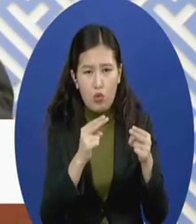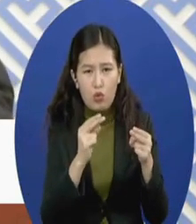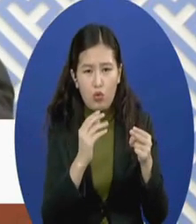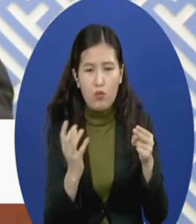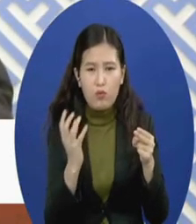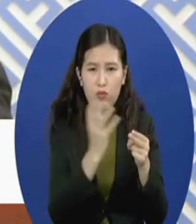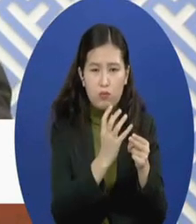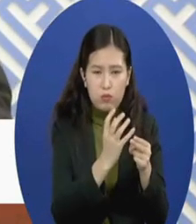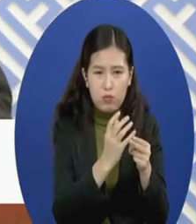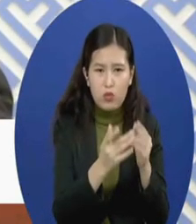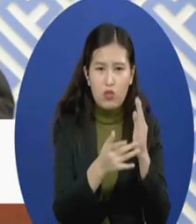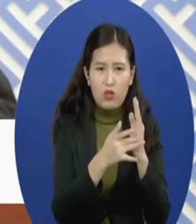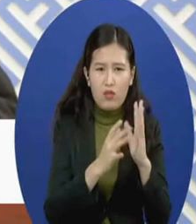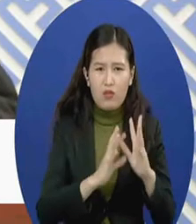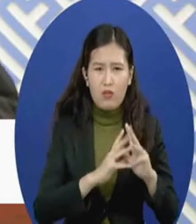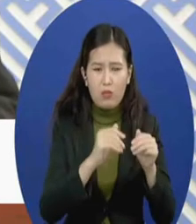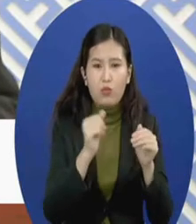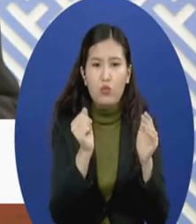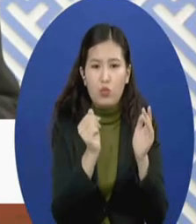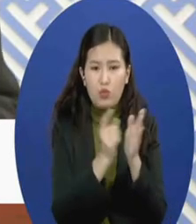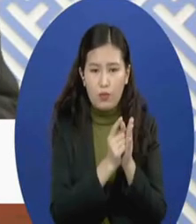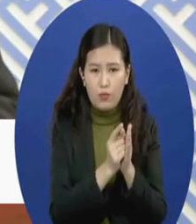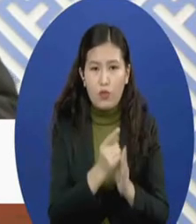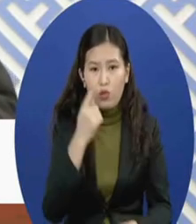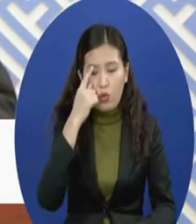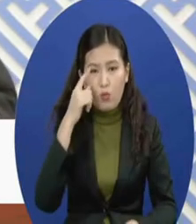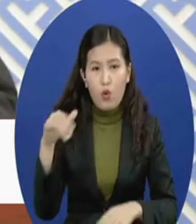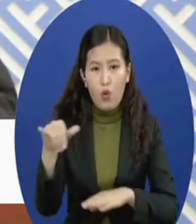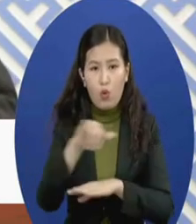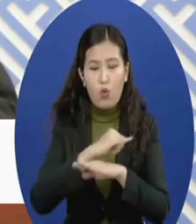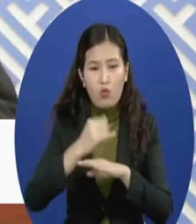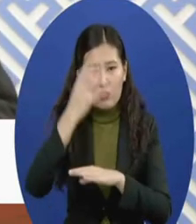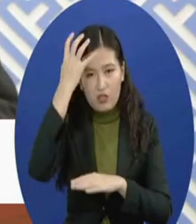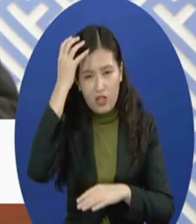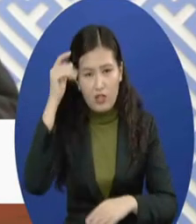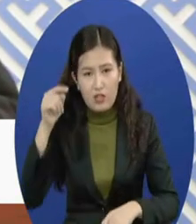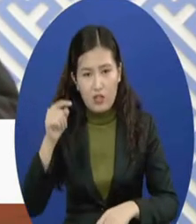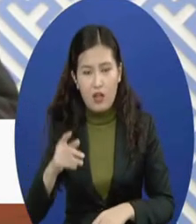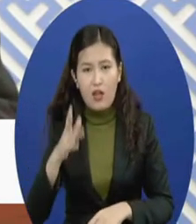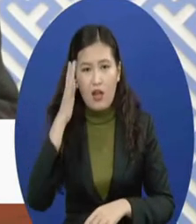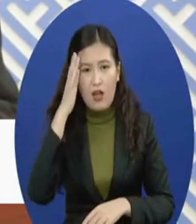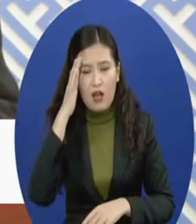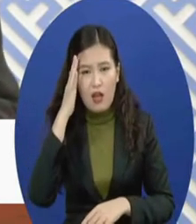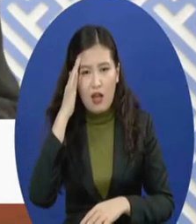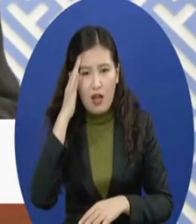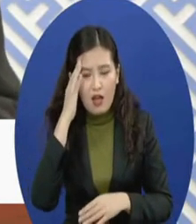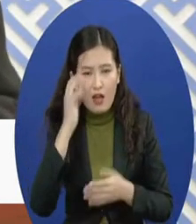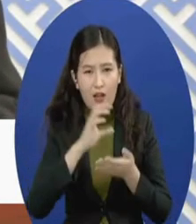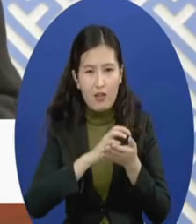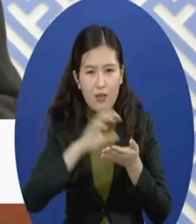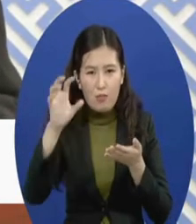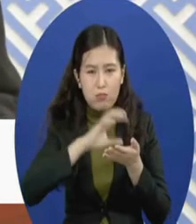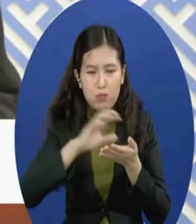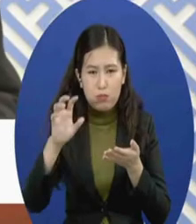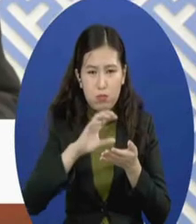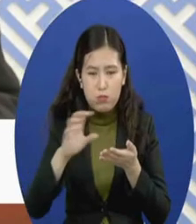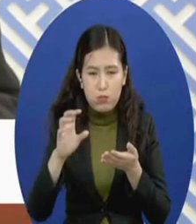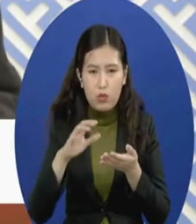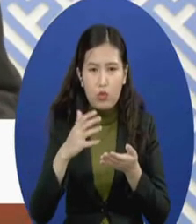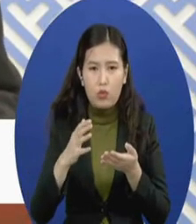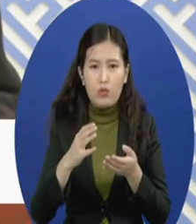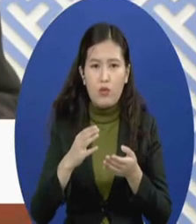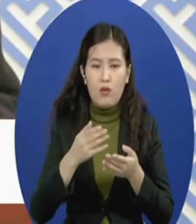аа. Энэ ч үүднээс Монгол улсын засгийн газар гадаад худалдаа экспортыг нэмэгдүүлэх, хөрөнгө